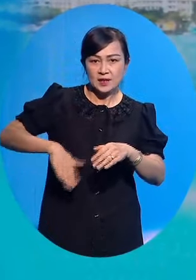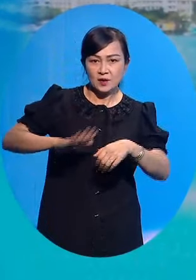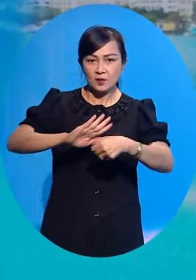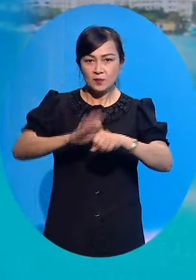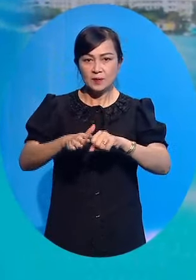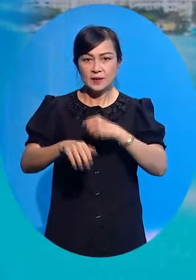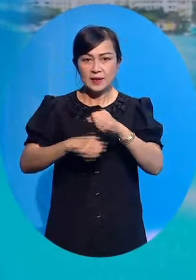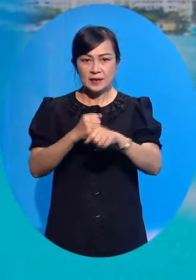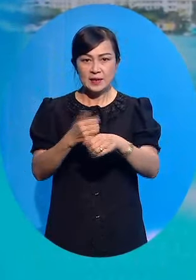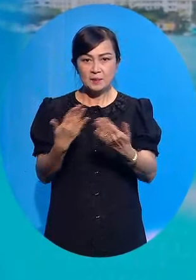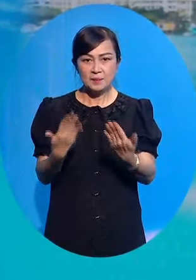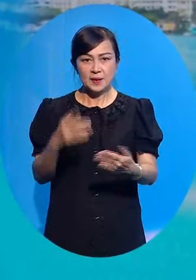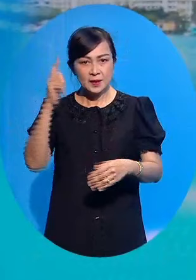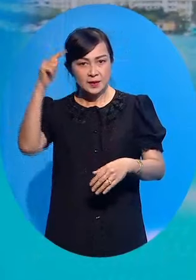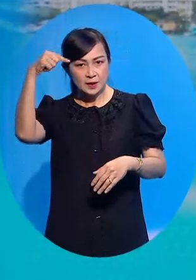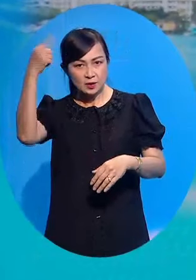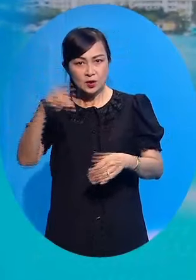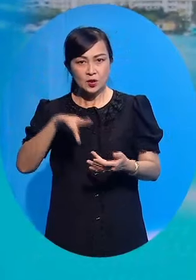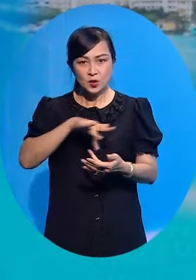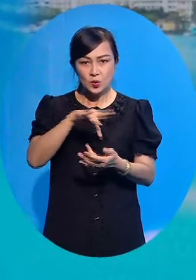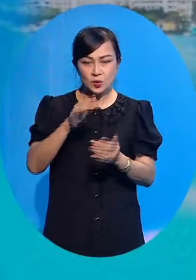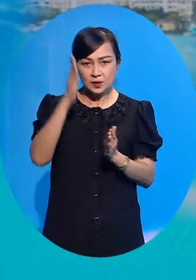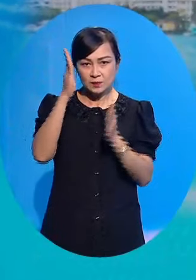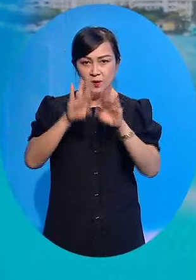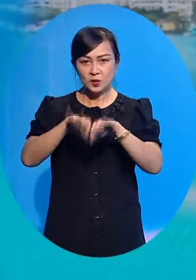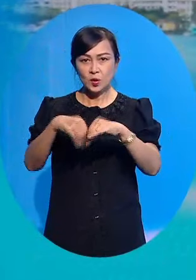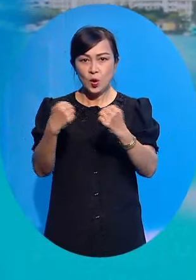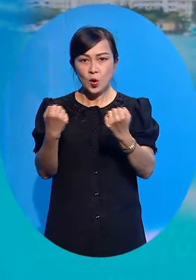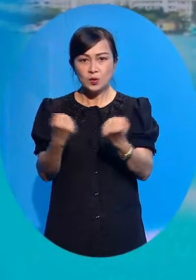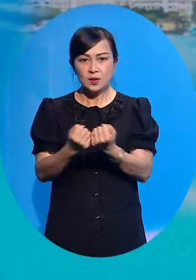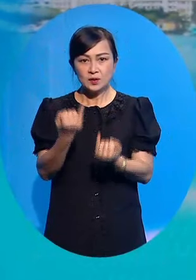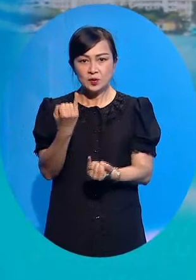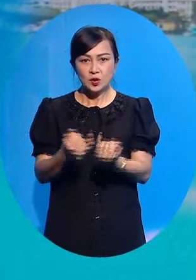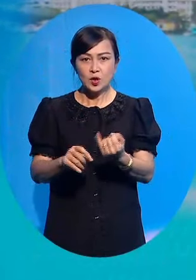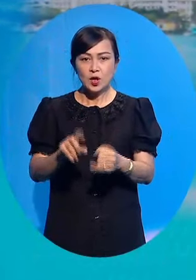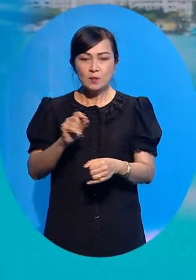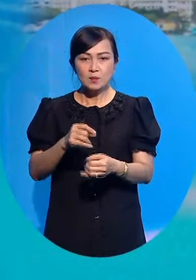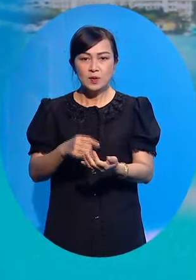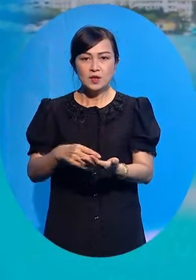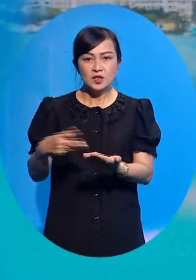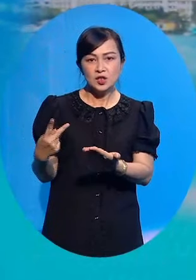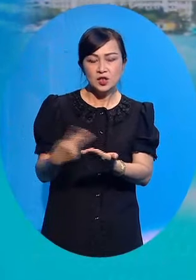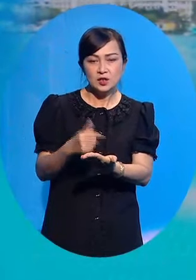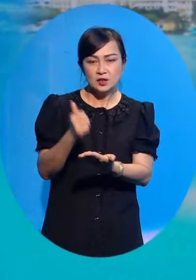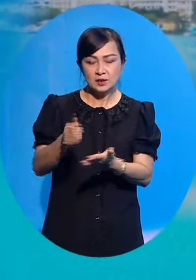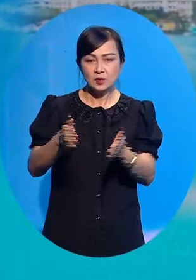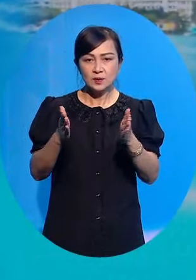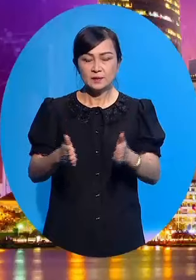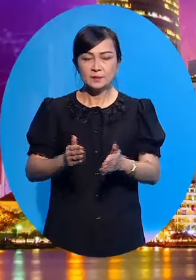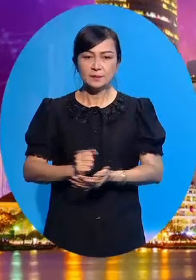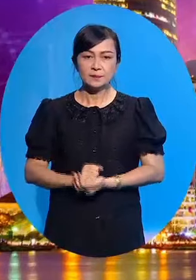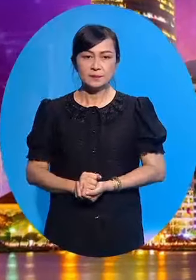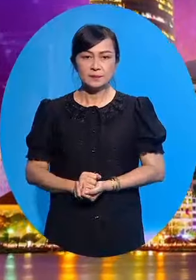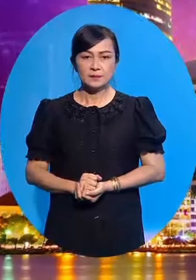Covid-19. Năm nay, lần đầu tiên ngành du lịch thành phố tổ chức đề cử và bình chọn 10 sự kiện tiêu biểu của ngành.